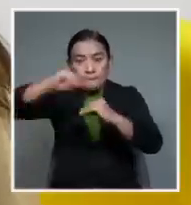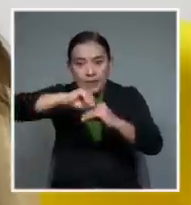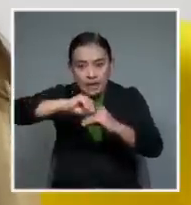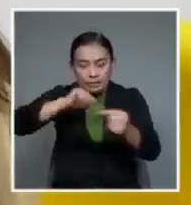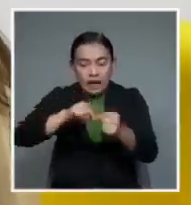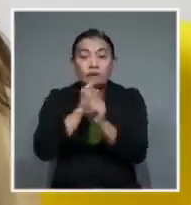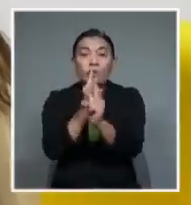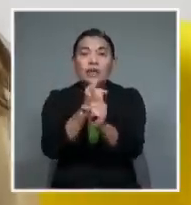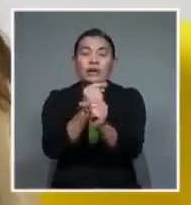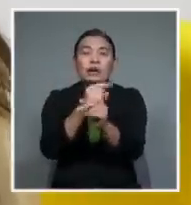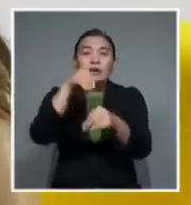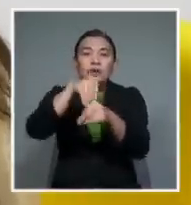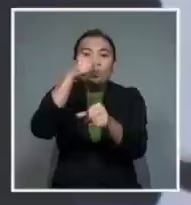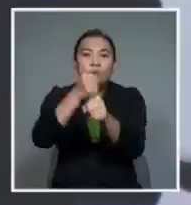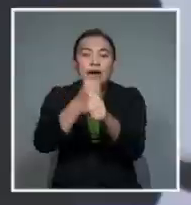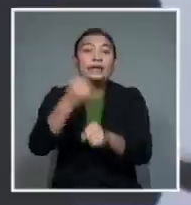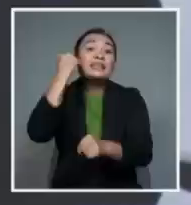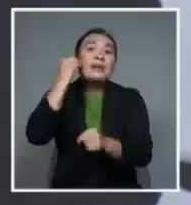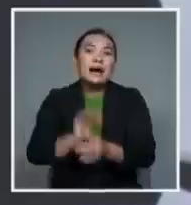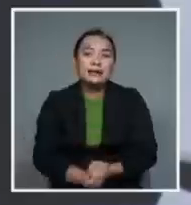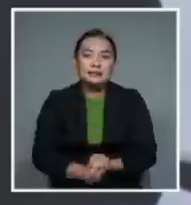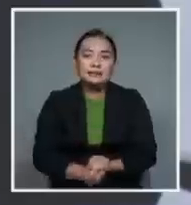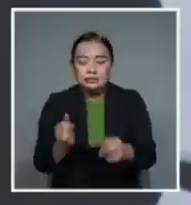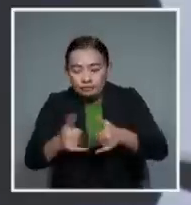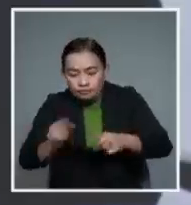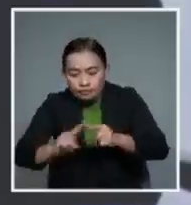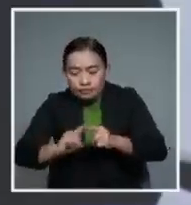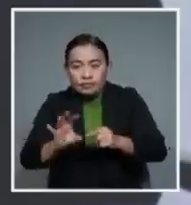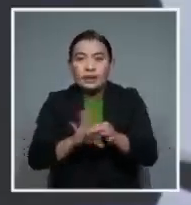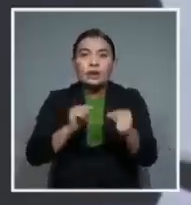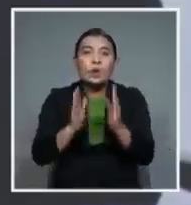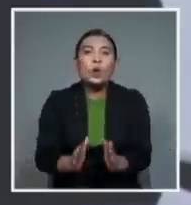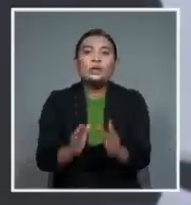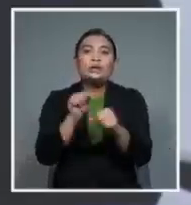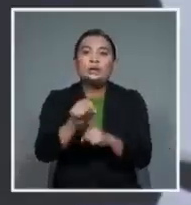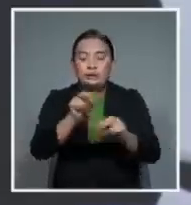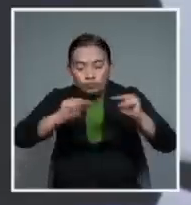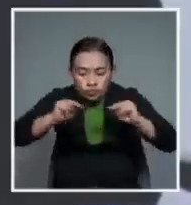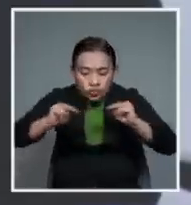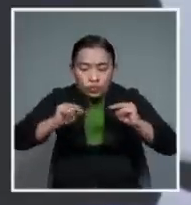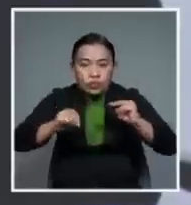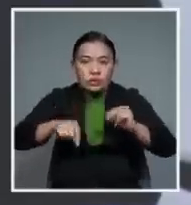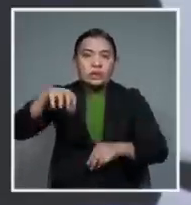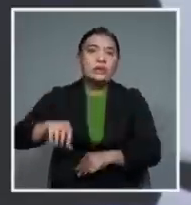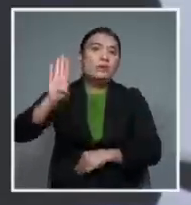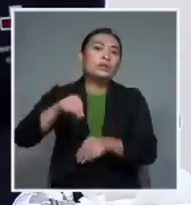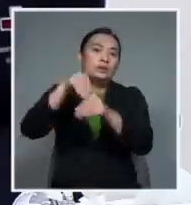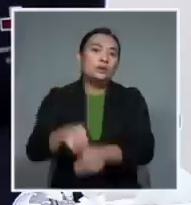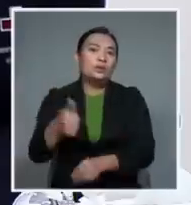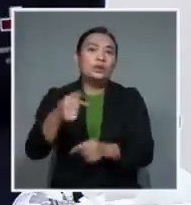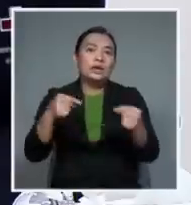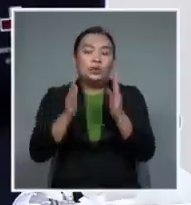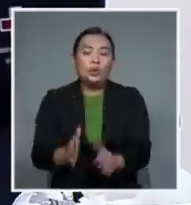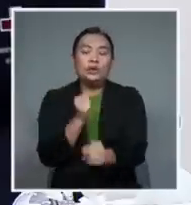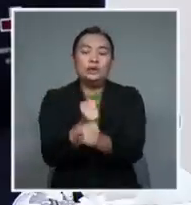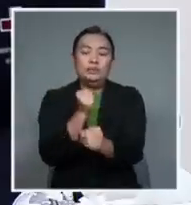งานที่บ้านหลีกเลี่ยงพื้นที่เสี่ยงเพราะมองว่าการรักษากำลังคนคือการรักษาบริษัทให้อยู่รอด อันนี้